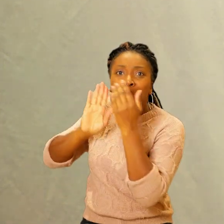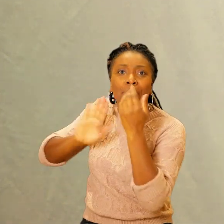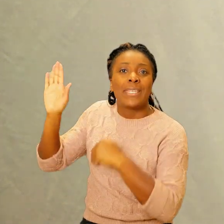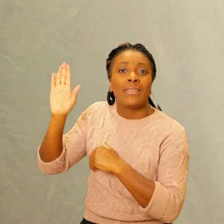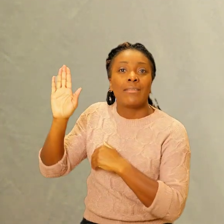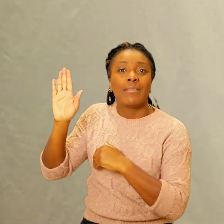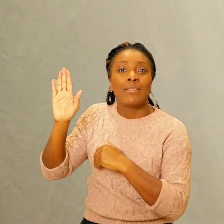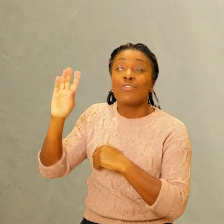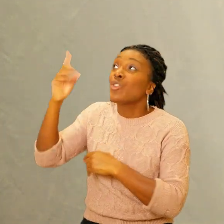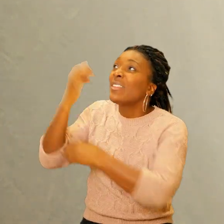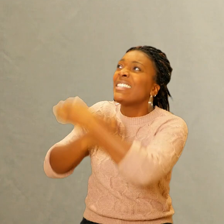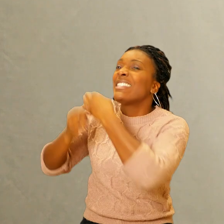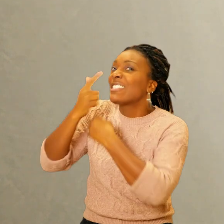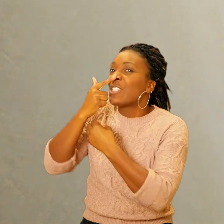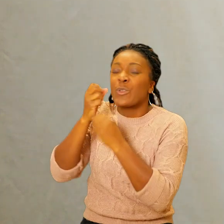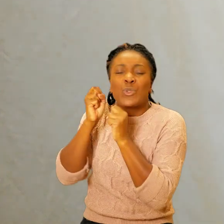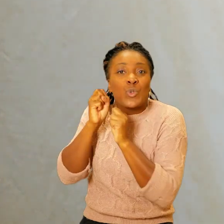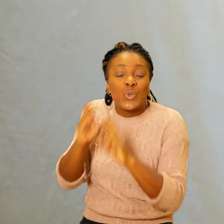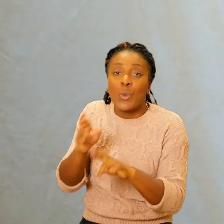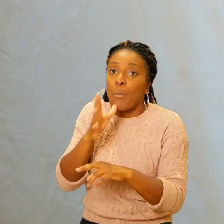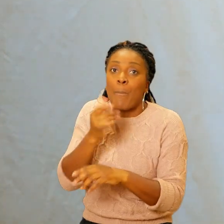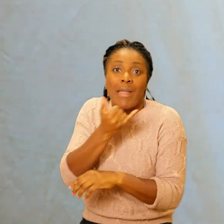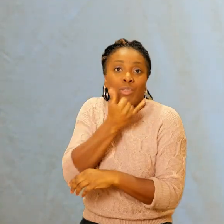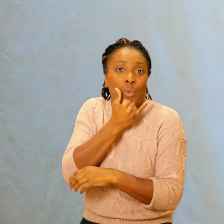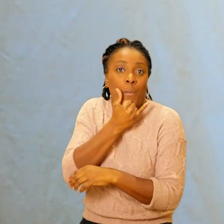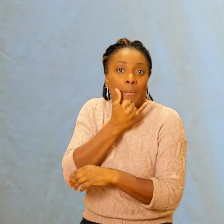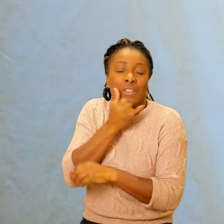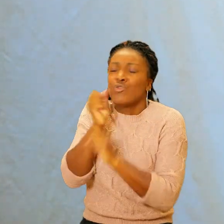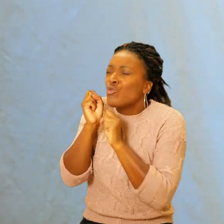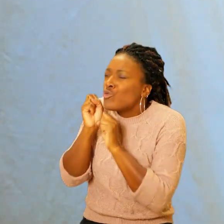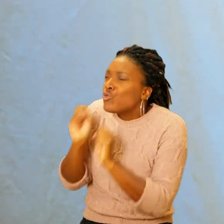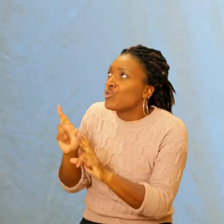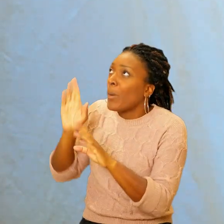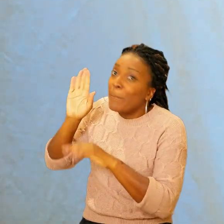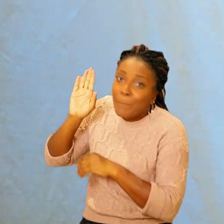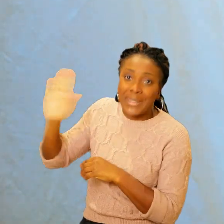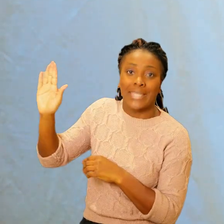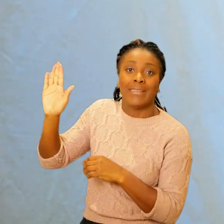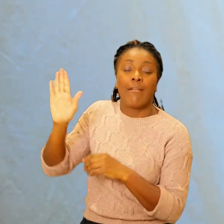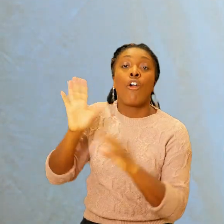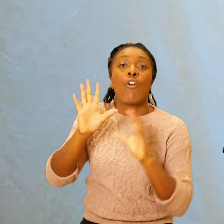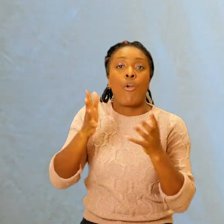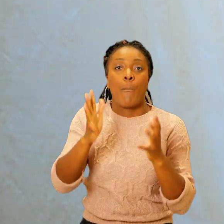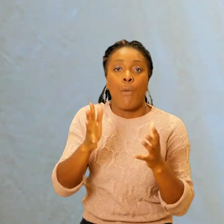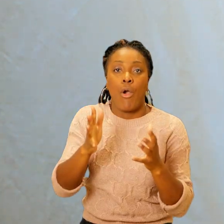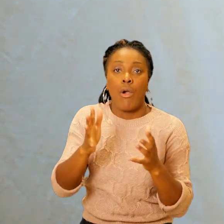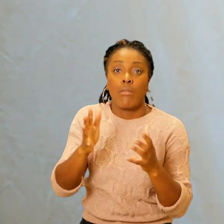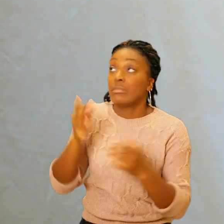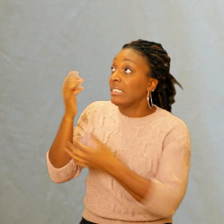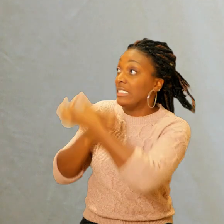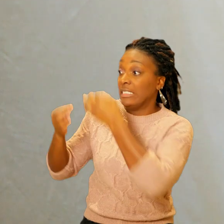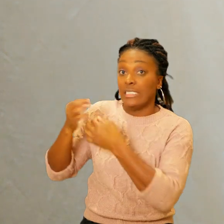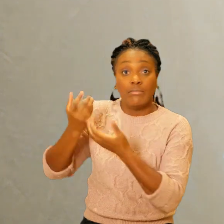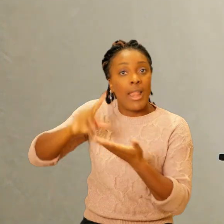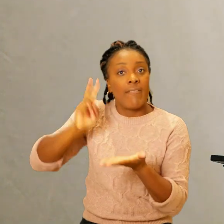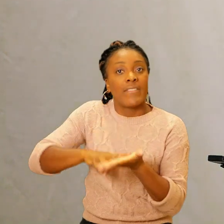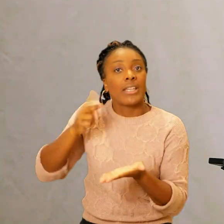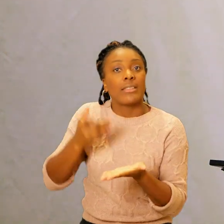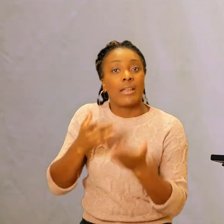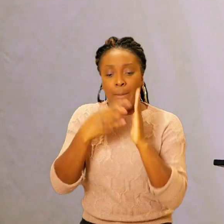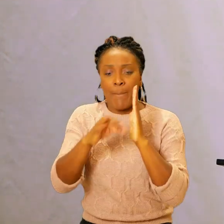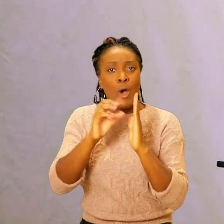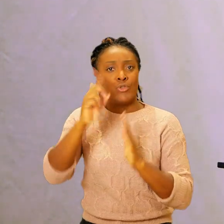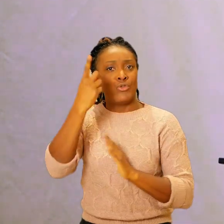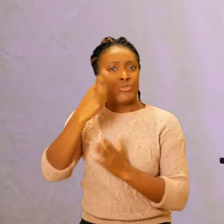L'ADN de la voix de Dieu qu'on peut distinguer et reconnaître à coup sûr. Comment? Premièrement, elle est porteuse de vérité. La parole de Dieu, elle